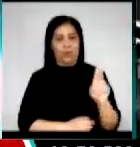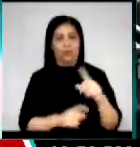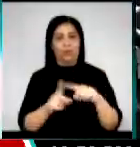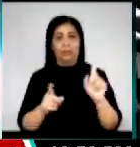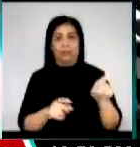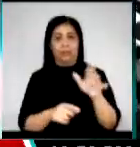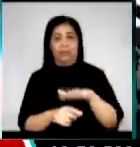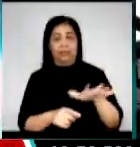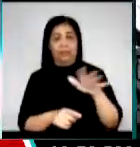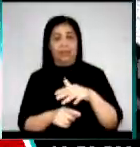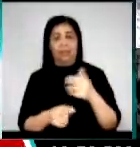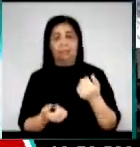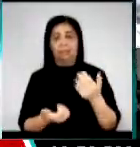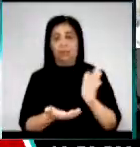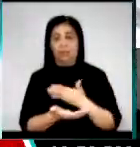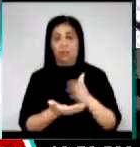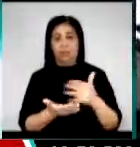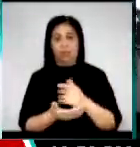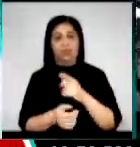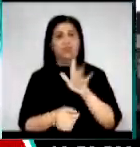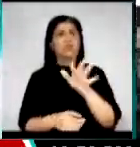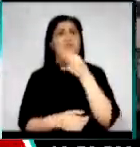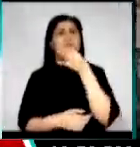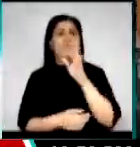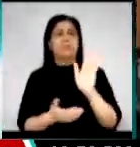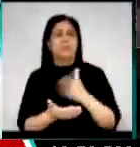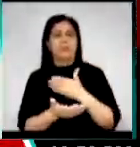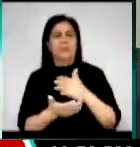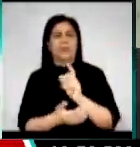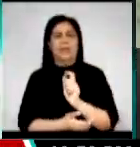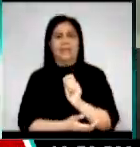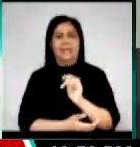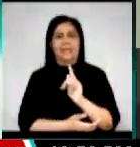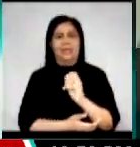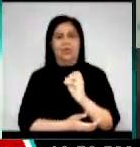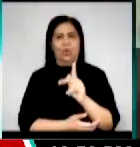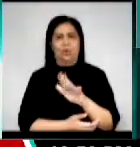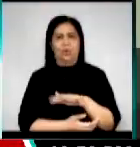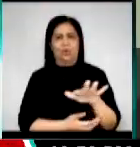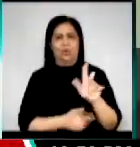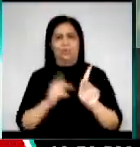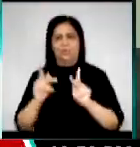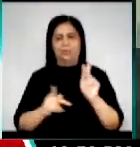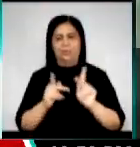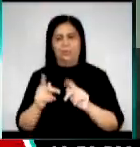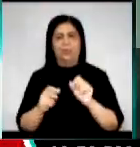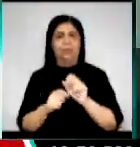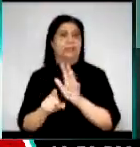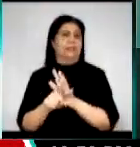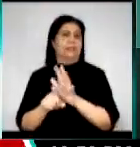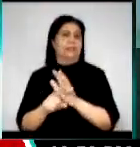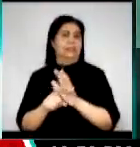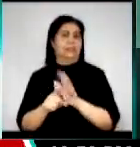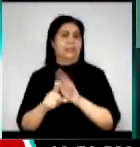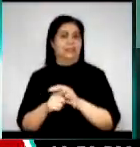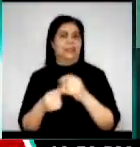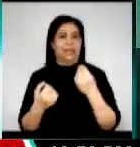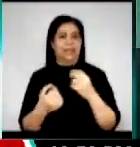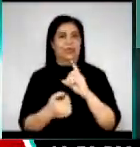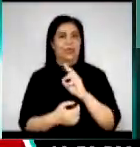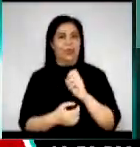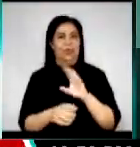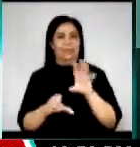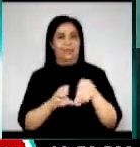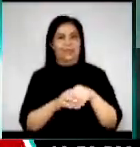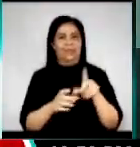piyesa, kantang paboritong sayawin ng TikTok Nation. Kaya pumatok sila at dinuduwet ang mga flag bearer na